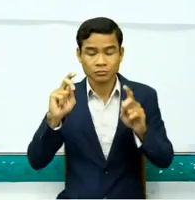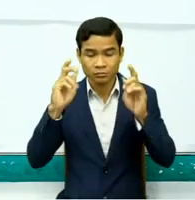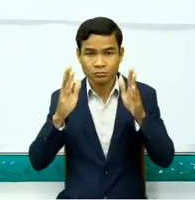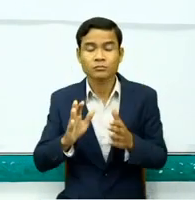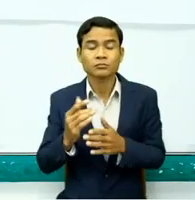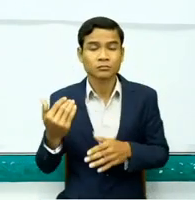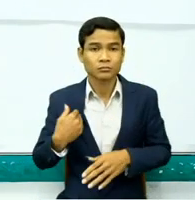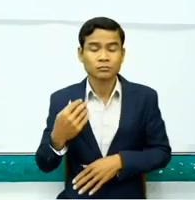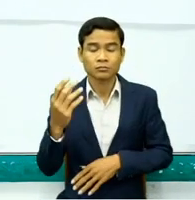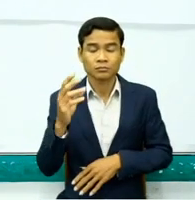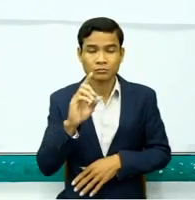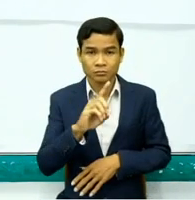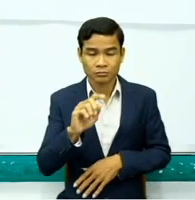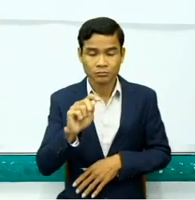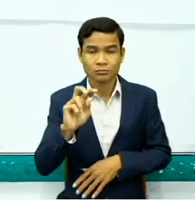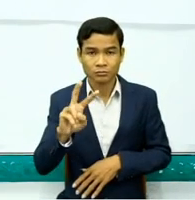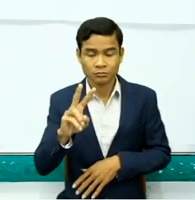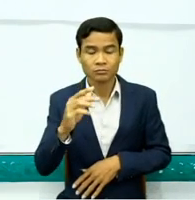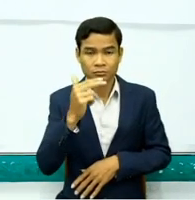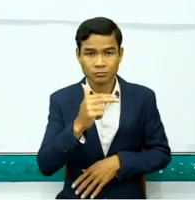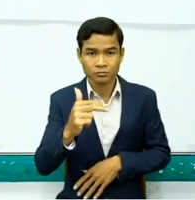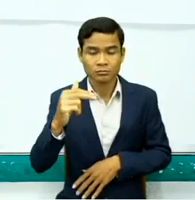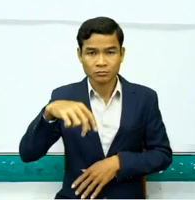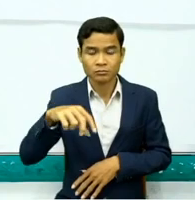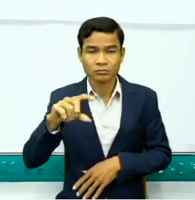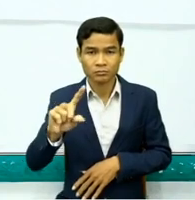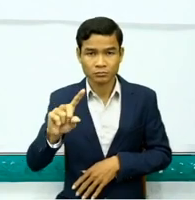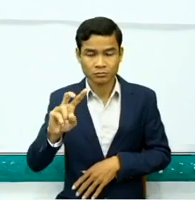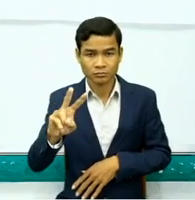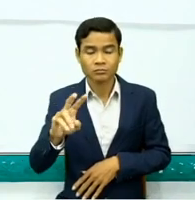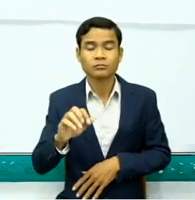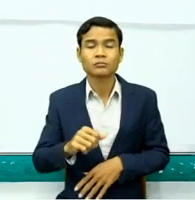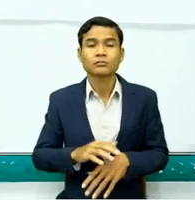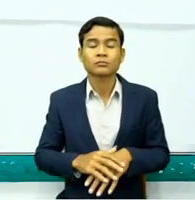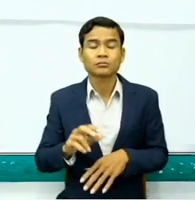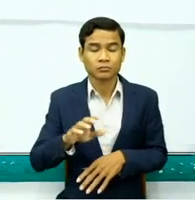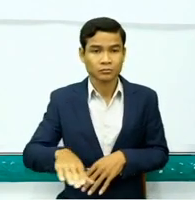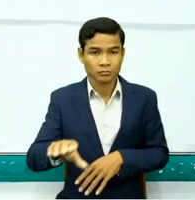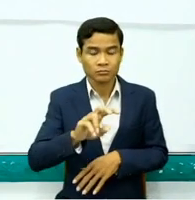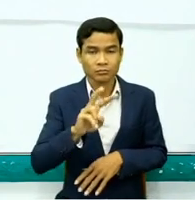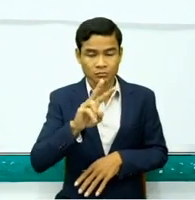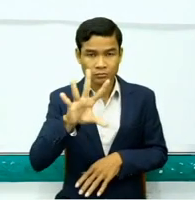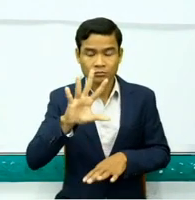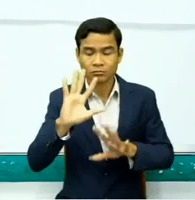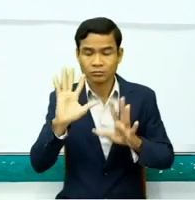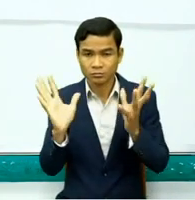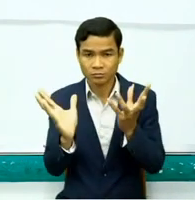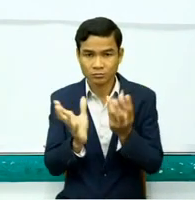ឬបណ្ដាញផ្សព្វផ្សាយរបស់ទូរទស្សន៍ដេជោ TV តតកពីខ្សែការផ្ទាំង 25 ខេត្តក្រុង ចា